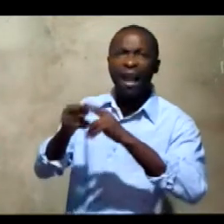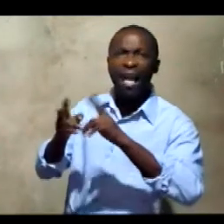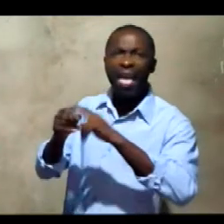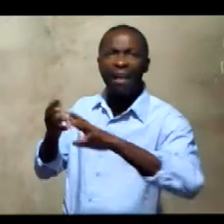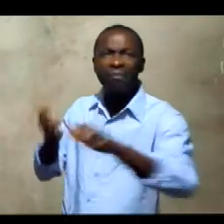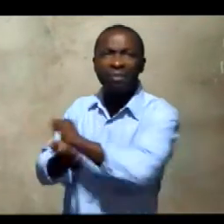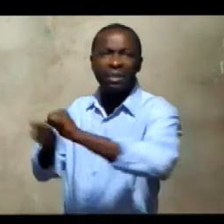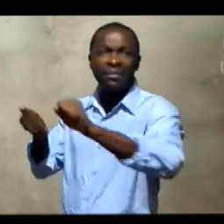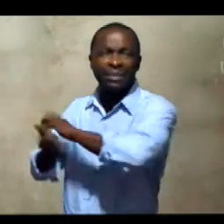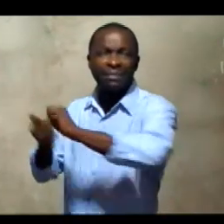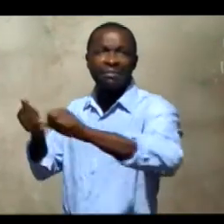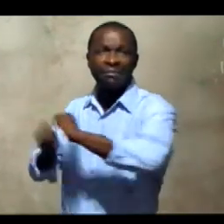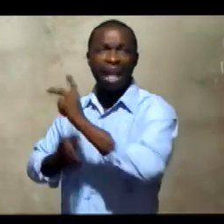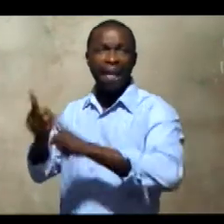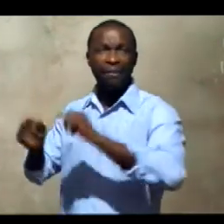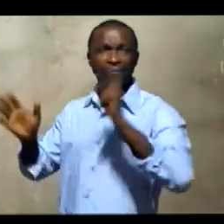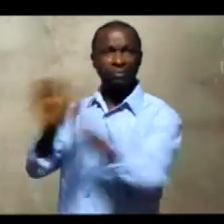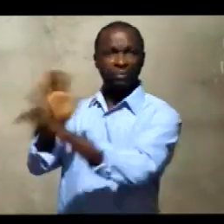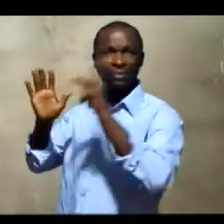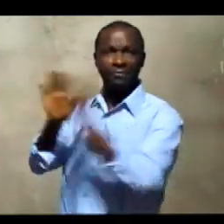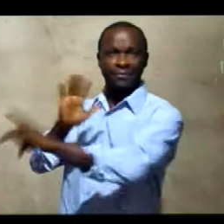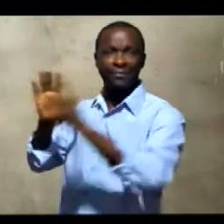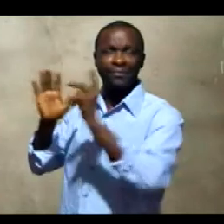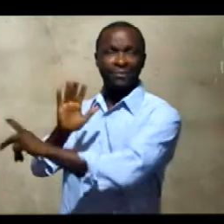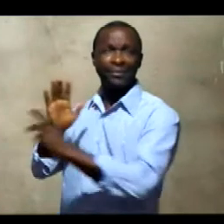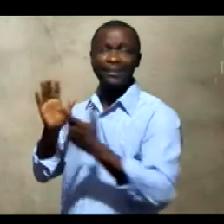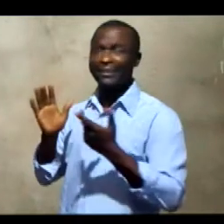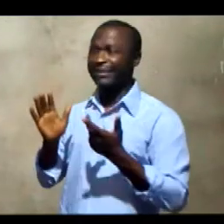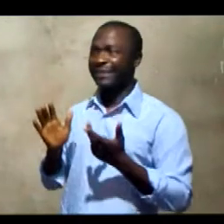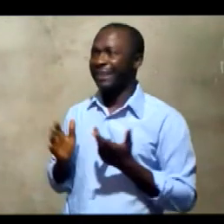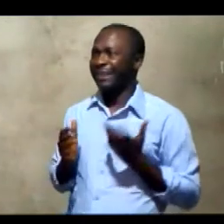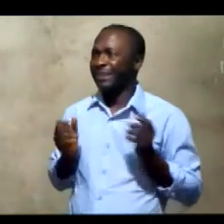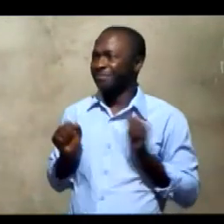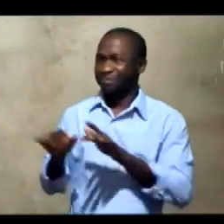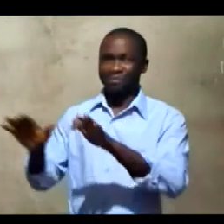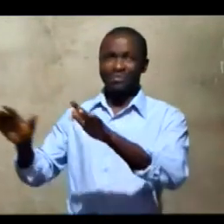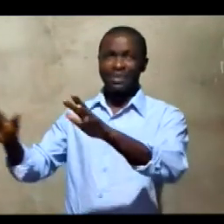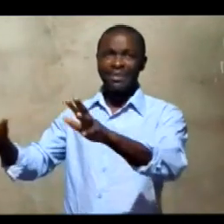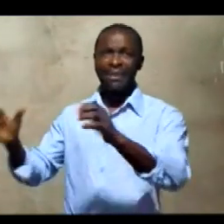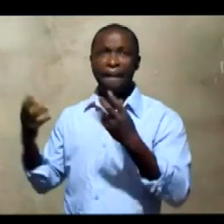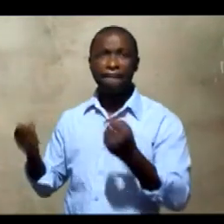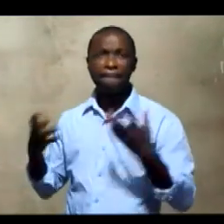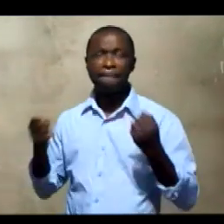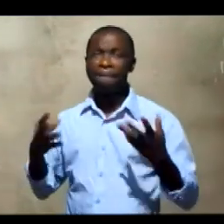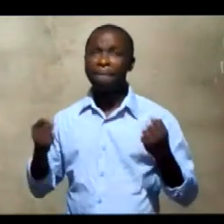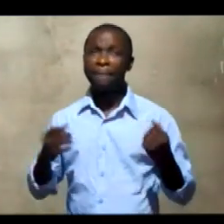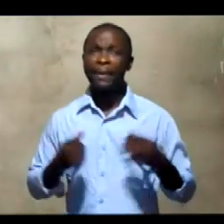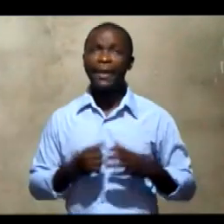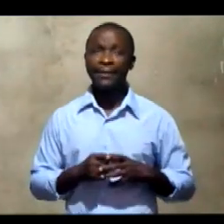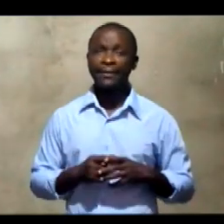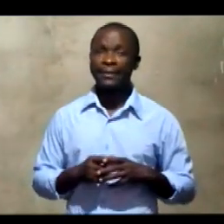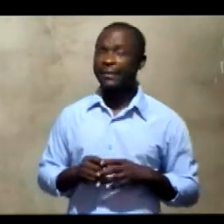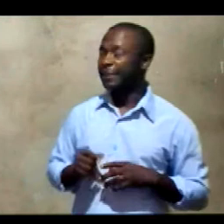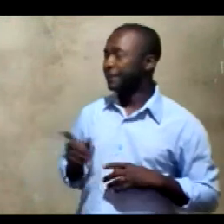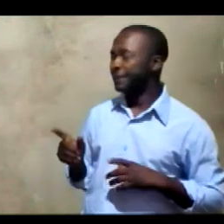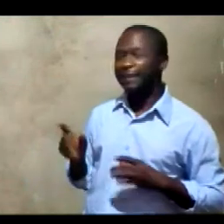des Nations Unies pour dénoncer leur inaction après les massacres des civils attribués aux présumés ADF. Alors cela repose le problème de